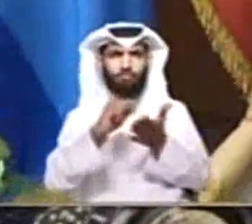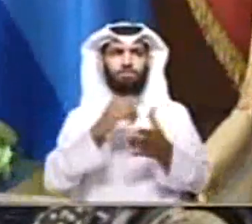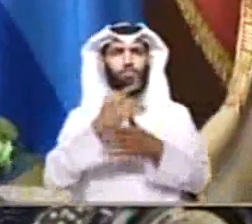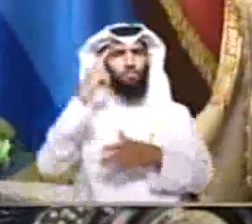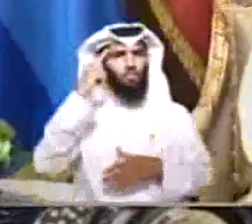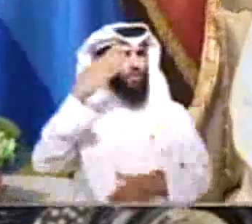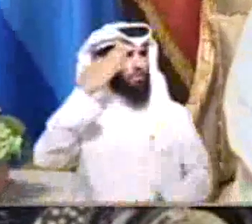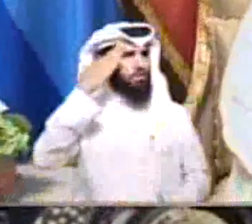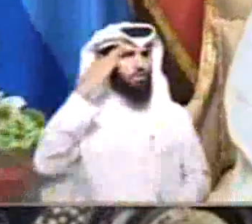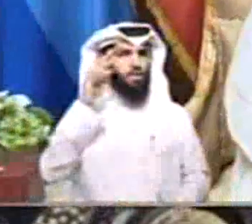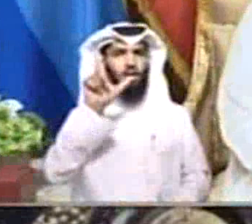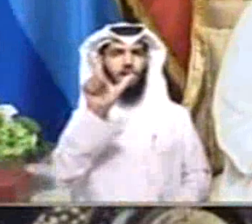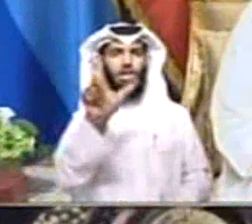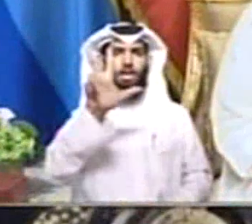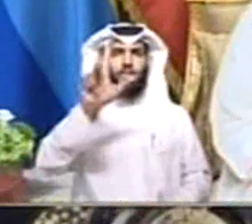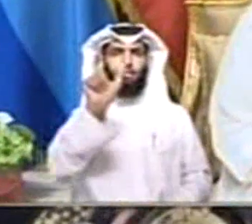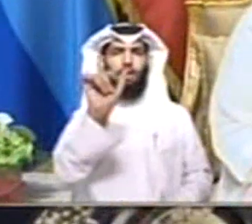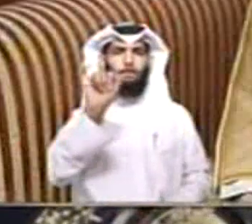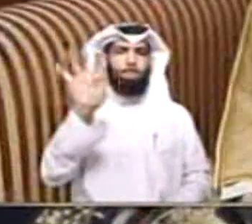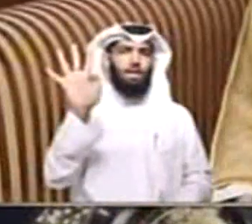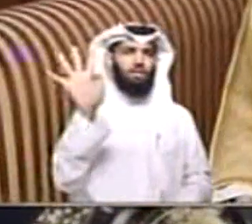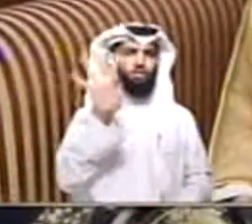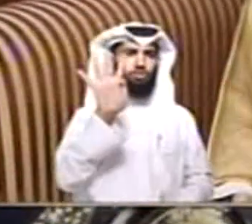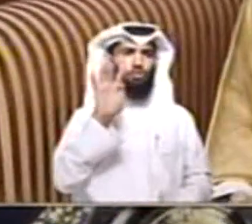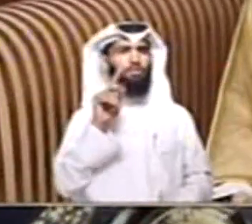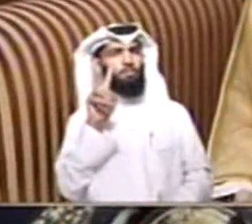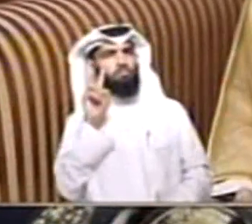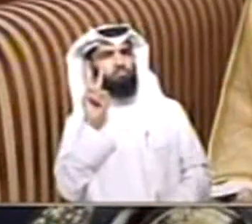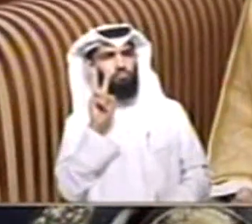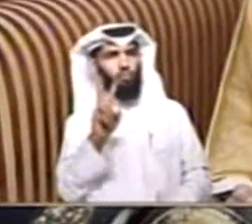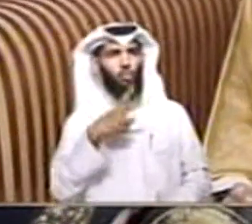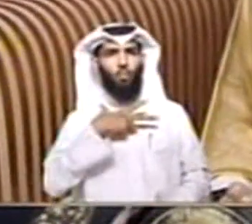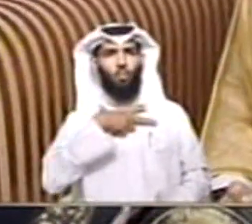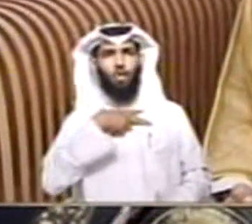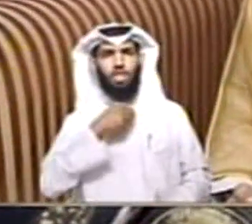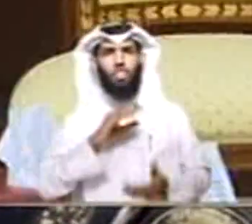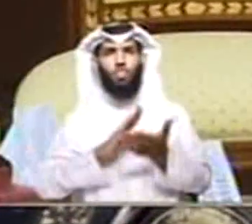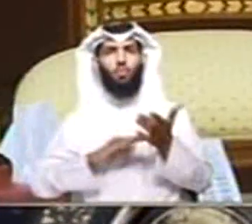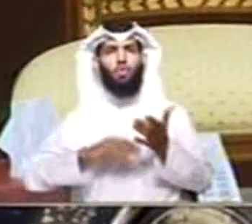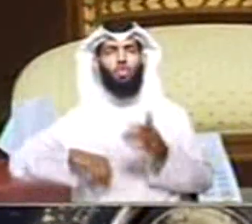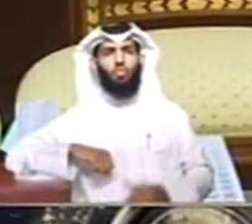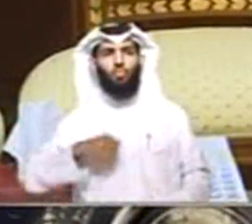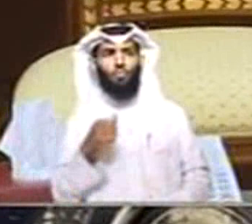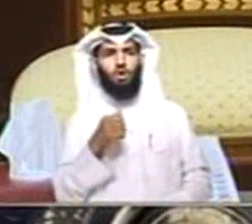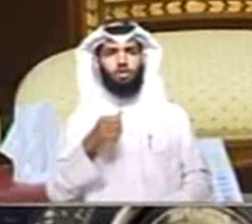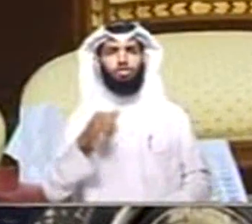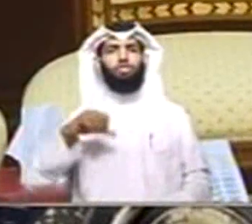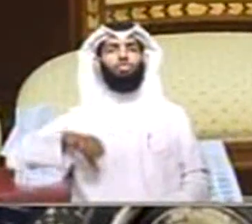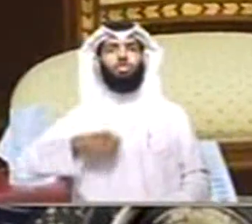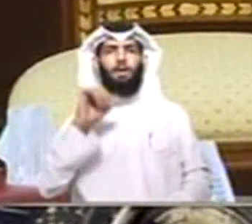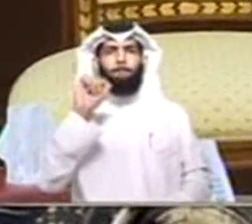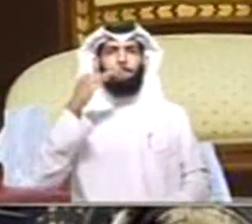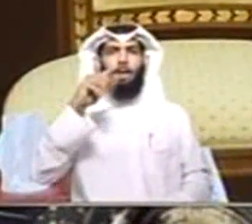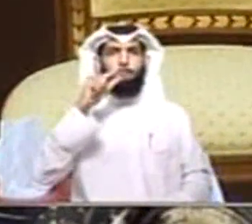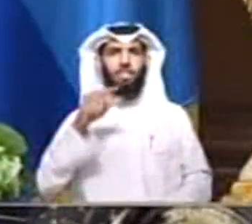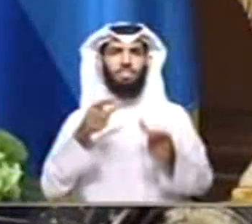الرحمن نمش نمش، حيث حضر المقابلتين وزير شؤون ديوان الأميري بالإنابة الشيخ محمد عبد الله